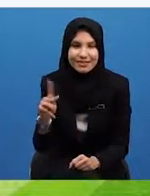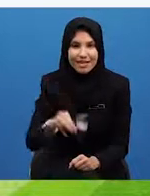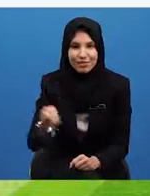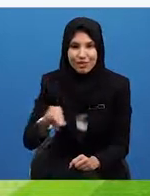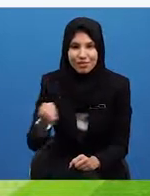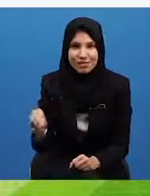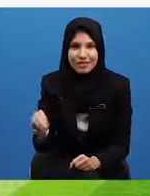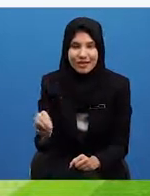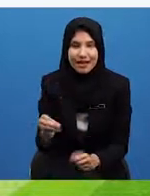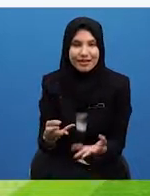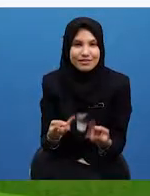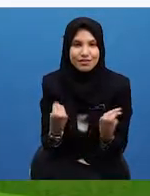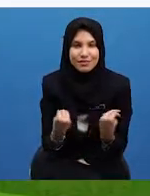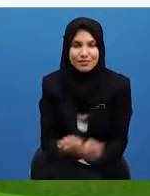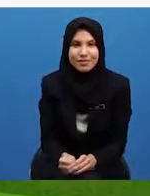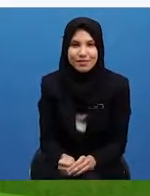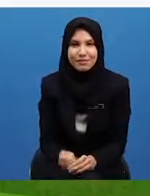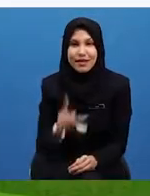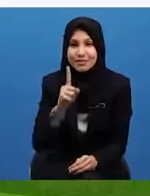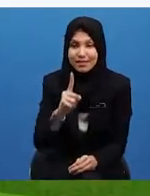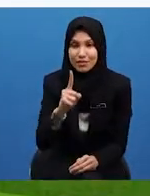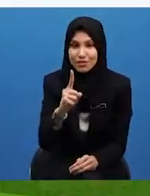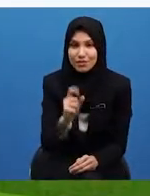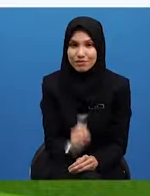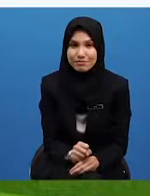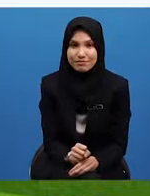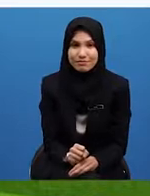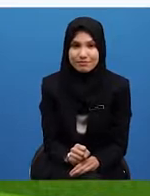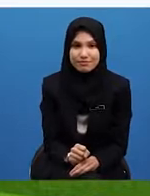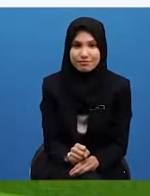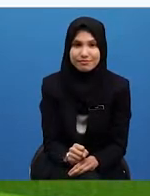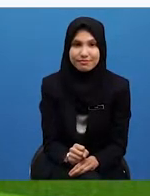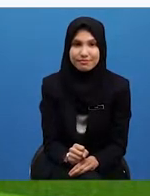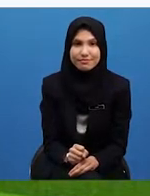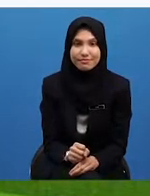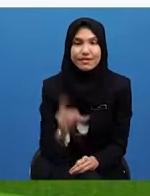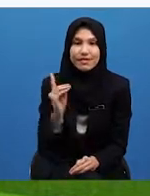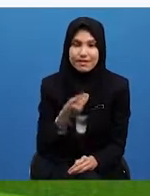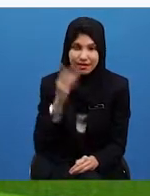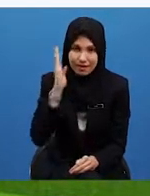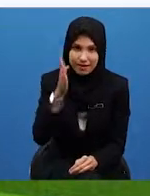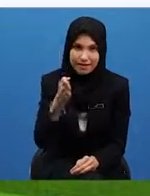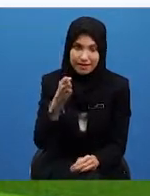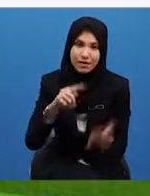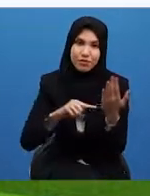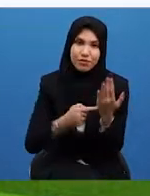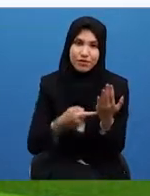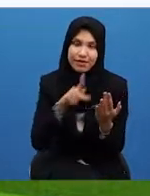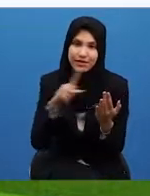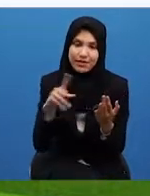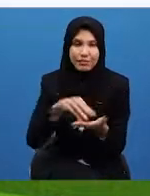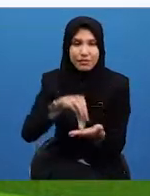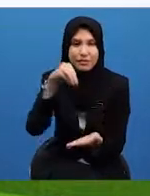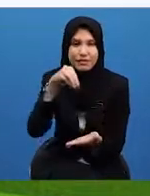Jom kita pergi satu persatu kita akan meletakkan pembelajaran